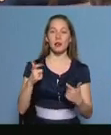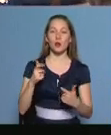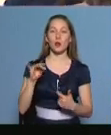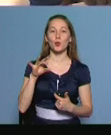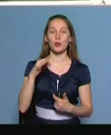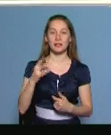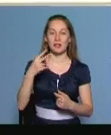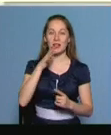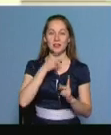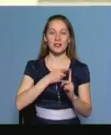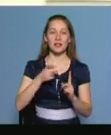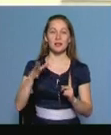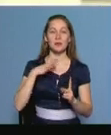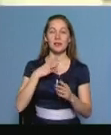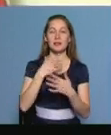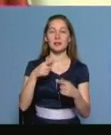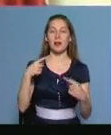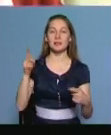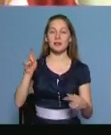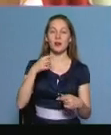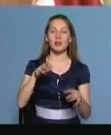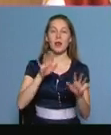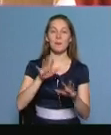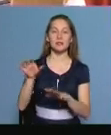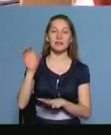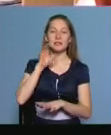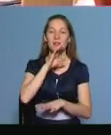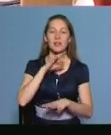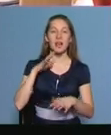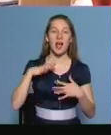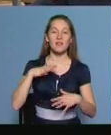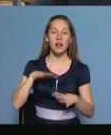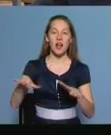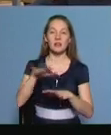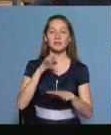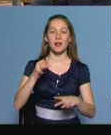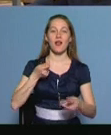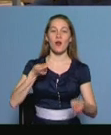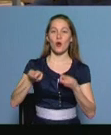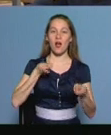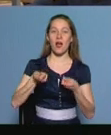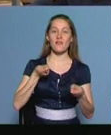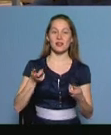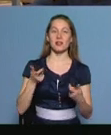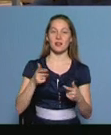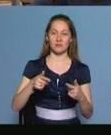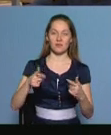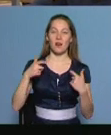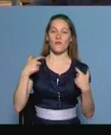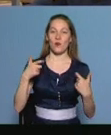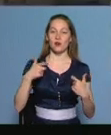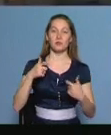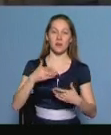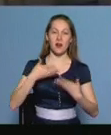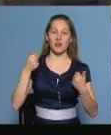20 лет службы прошел горячие точки в Фергане, в Карабахе, на Северном Кавказе. Командовать взводом солдат, говорит боевой офицер, проще, чем обучать